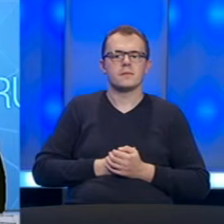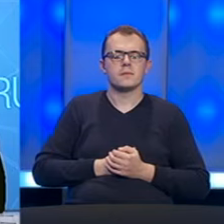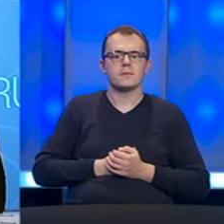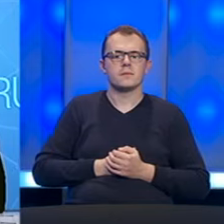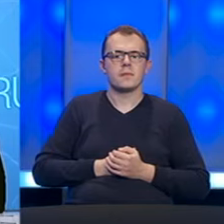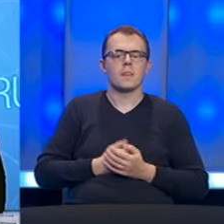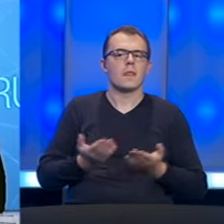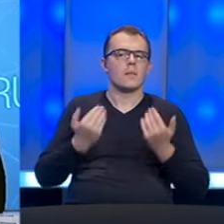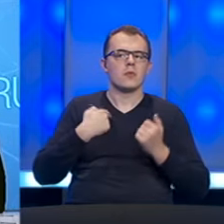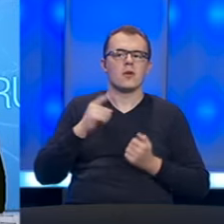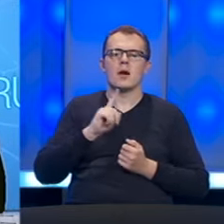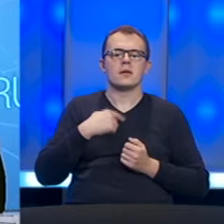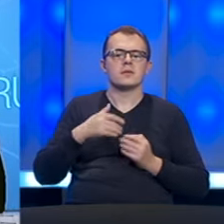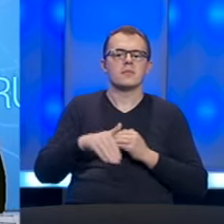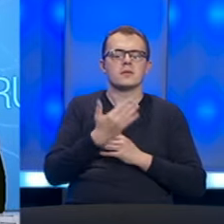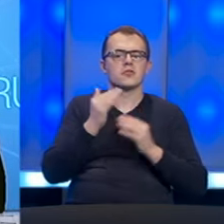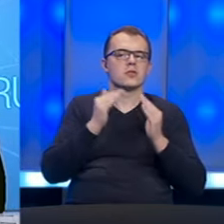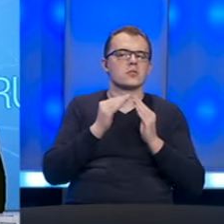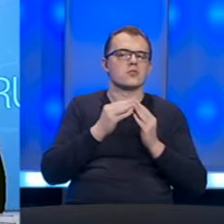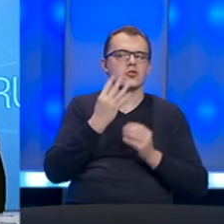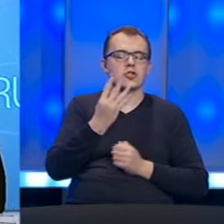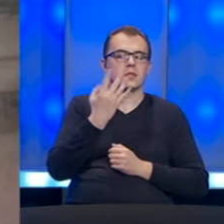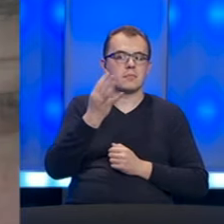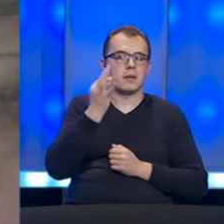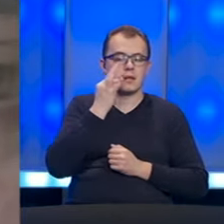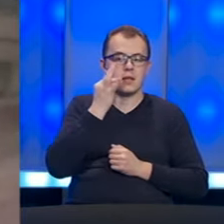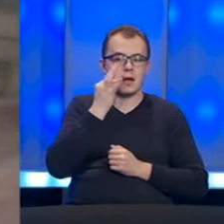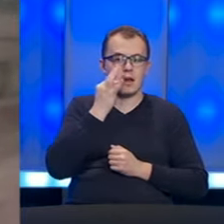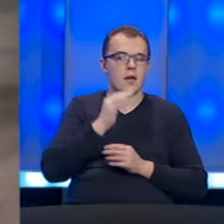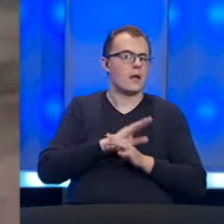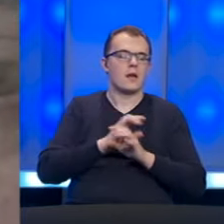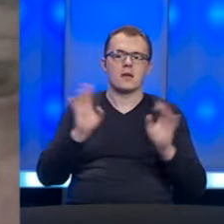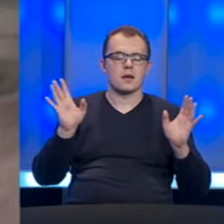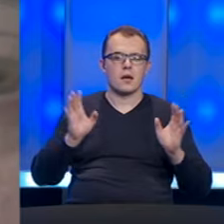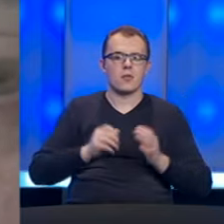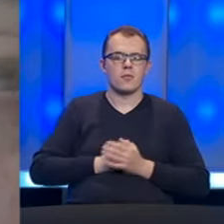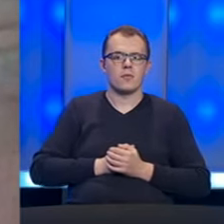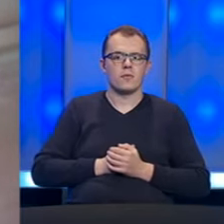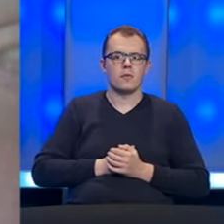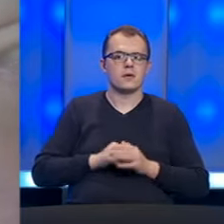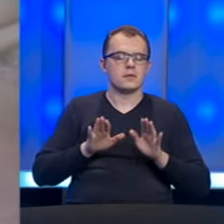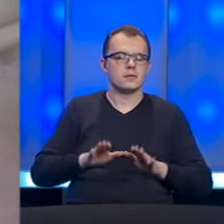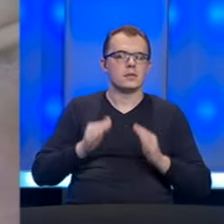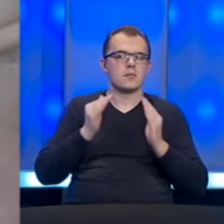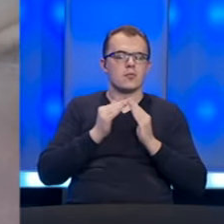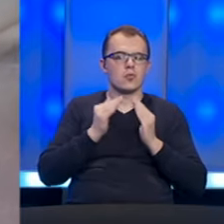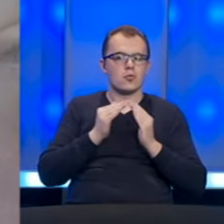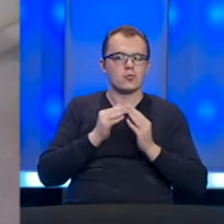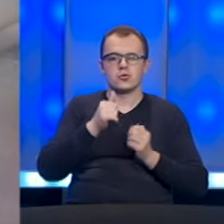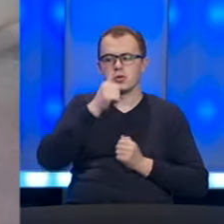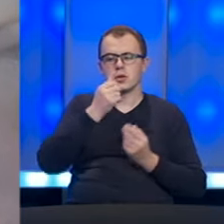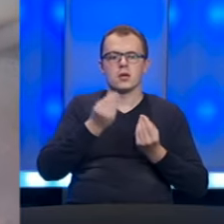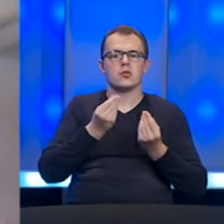Pa eto, ja nisam izašla iz kuće 45 dana uopće. Sjedim u kući i što je u